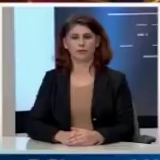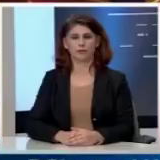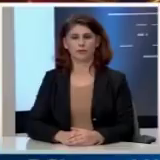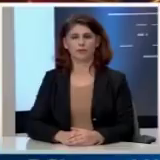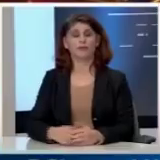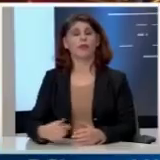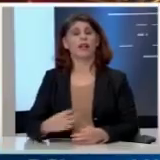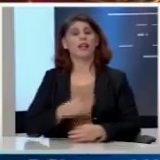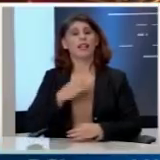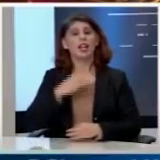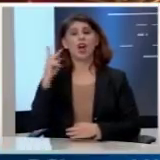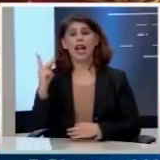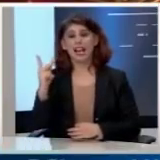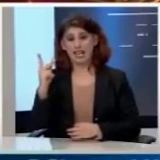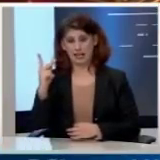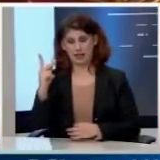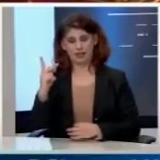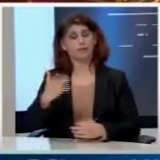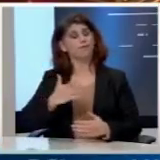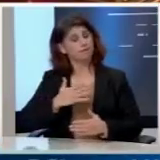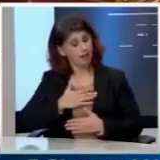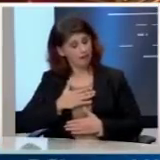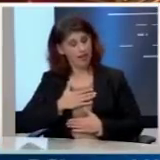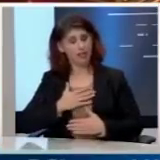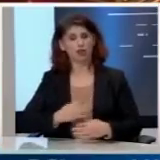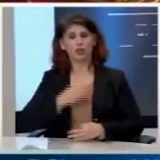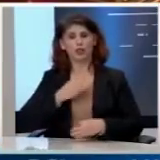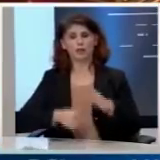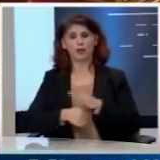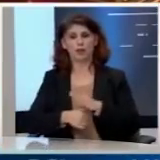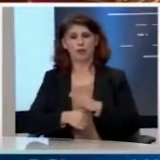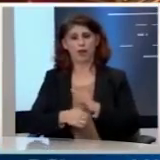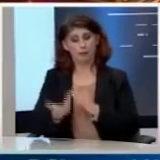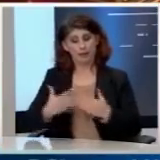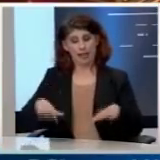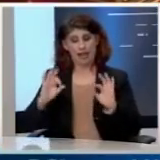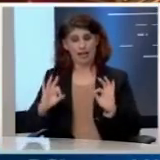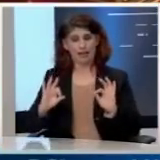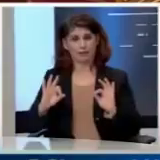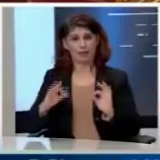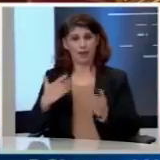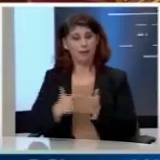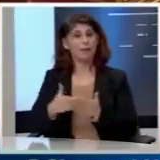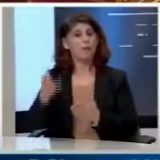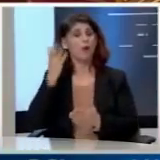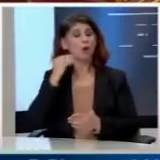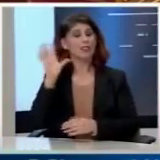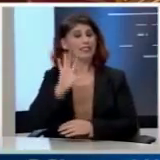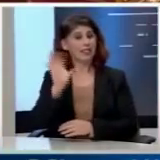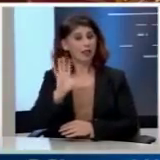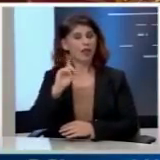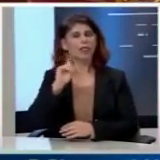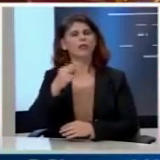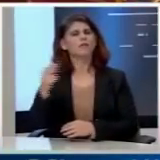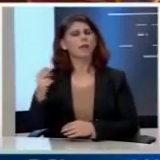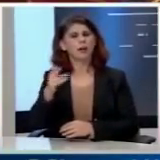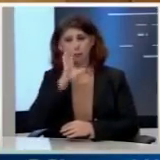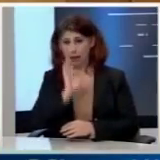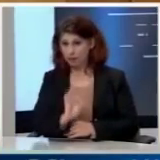Ευχαριστώ κύριε Πρόεδρε. Να πω εισαγωγικά ότι επιχειρήματα που ακούγονται στην τηλεόραση δεν σημαίνει ότι είναι